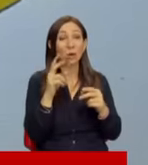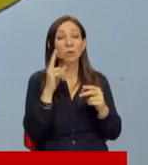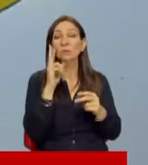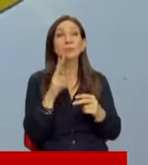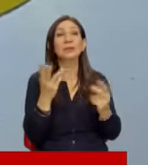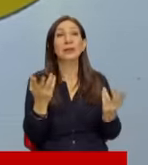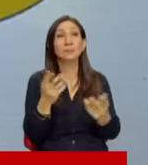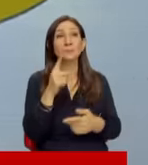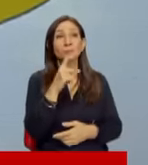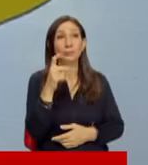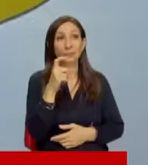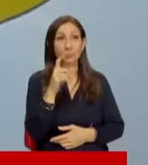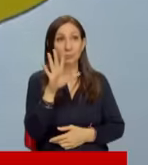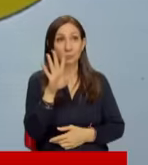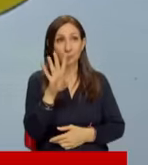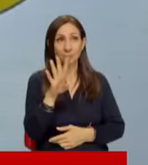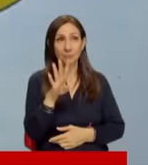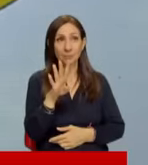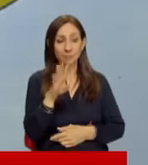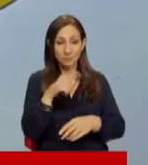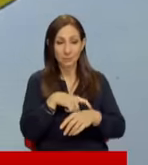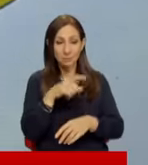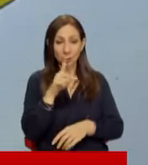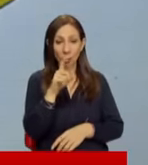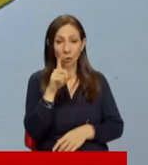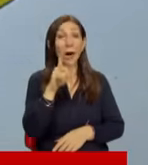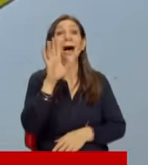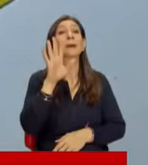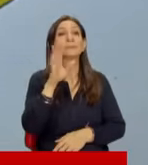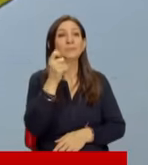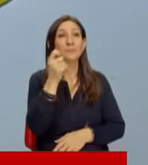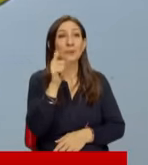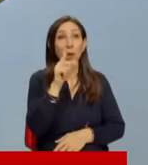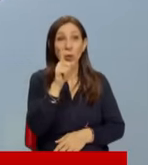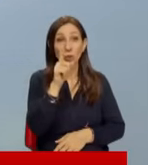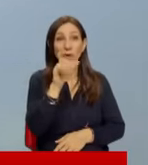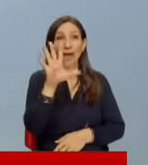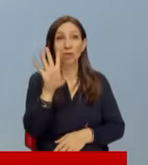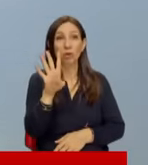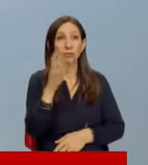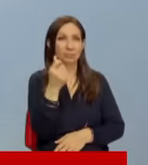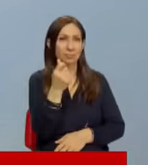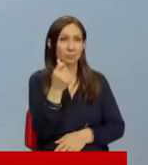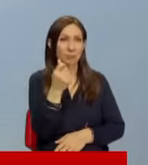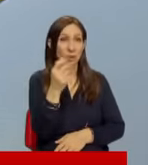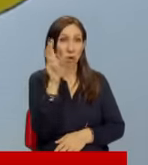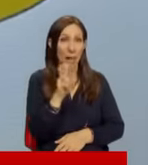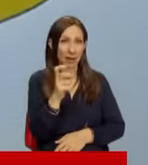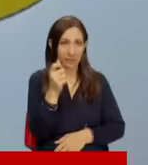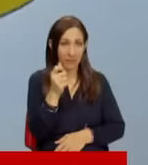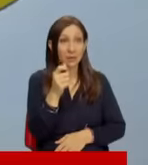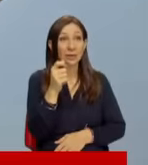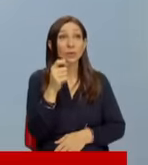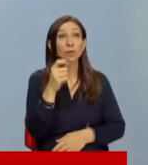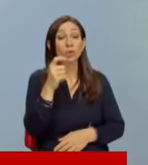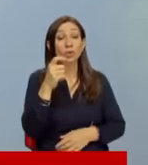görüntüne 19.54 Deniz abi. Yani 19.54 doların fiyatı Mayıs. Evet. 14 Mayıs'ta. Evet. Ve Tüketici Güven Endeksi